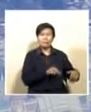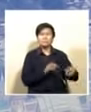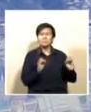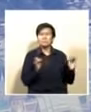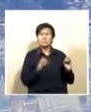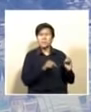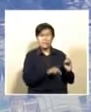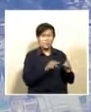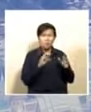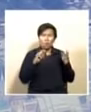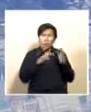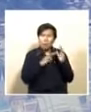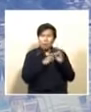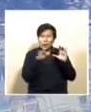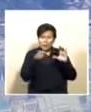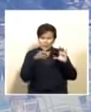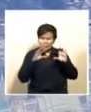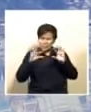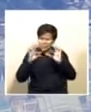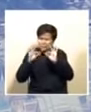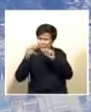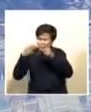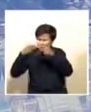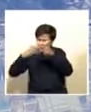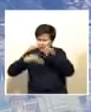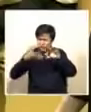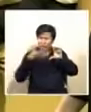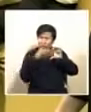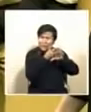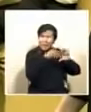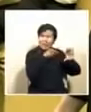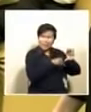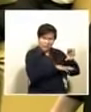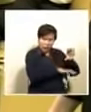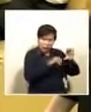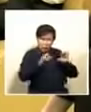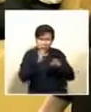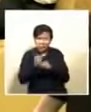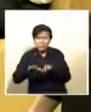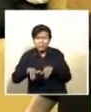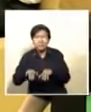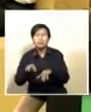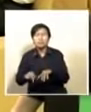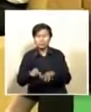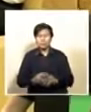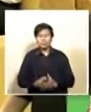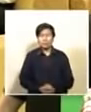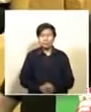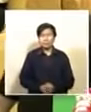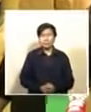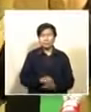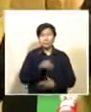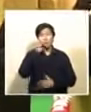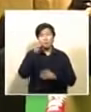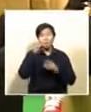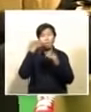ดือนซึ่งความต้องการใช้งานในขณะนั้นเนี่ยมีอยู่ประมาณ30ล้านชิ้